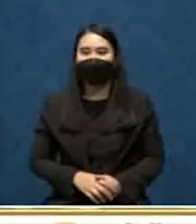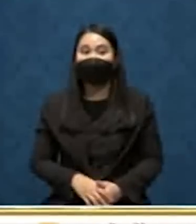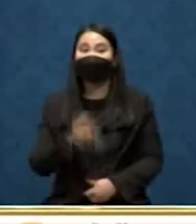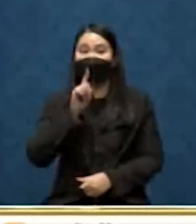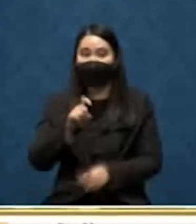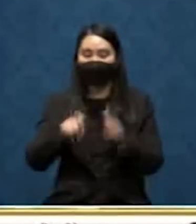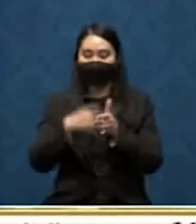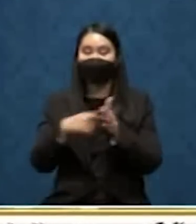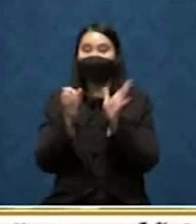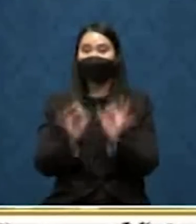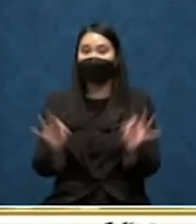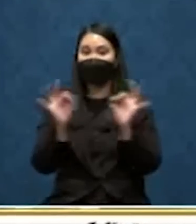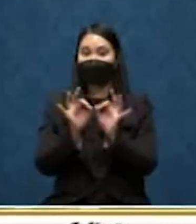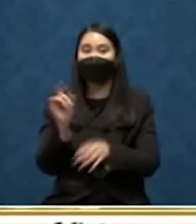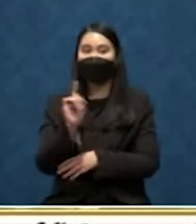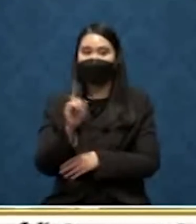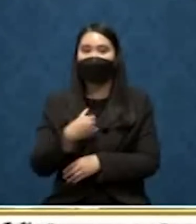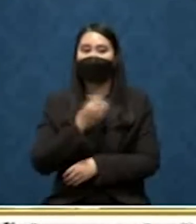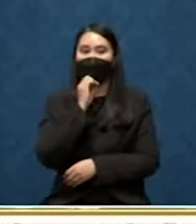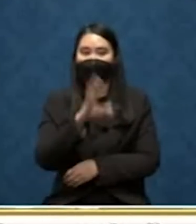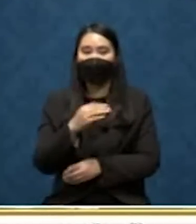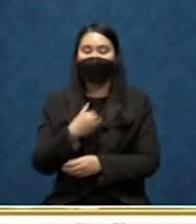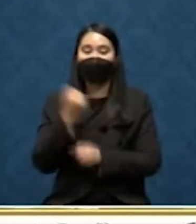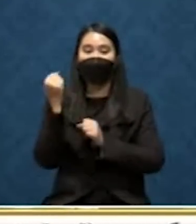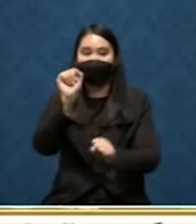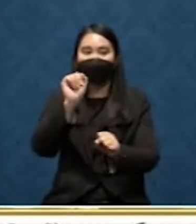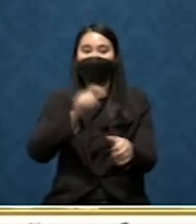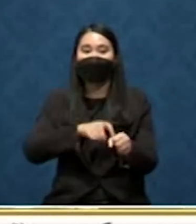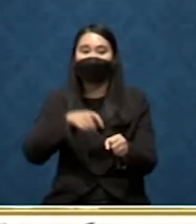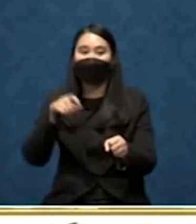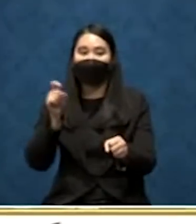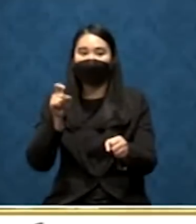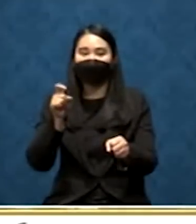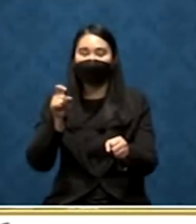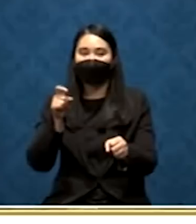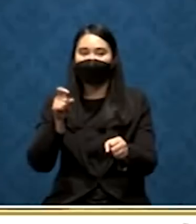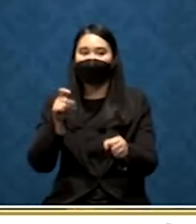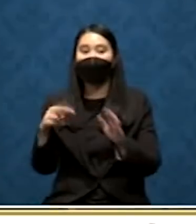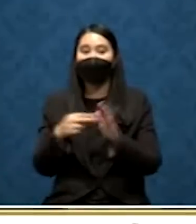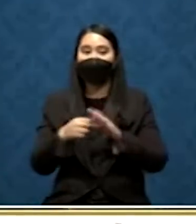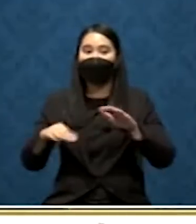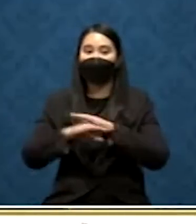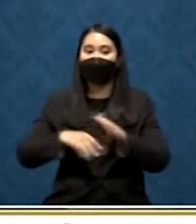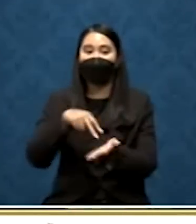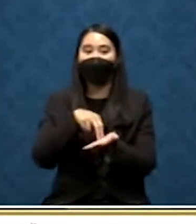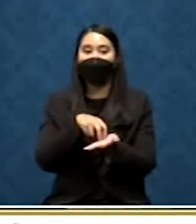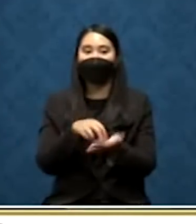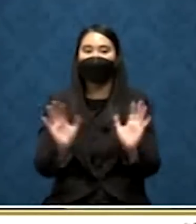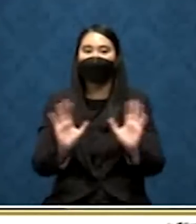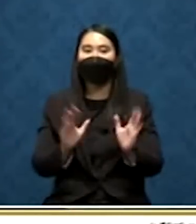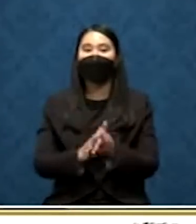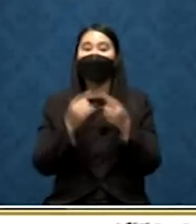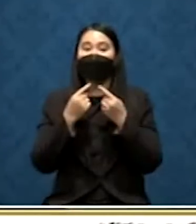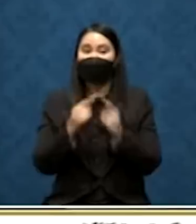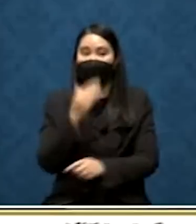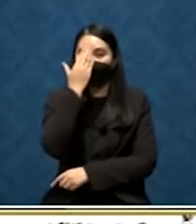วเหตุผลที่อ้างจรงๆ ในการถอนหมายจบสอวอออ่างไม่หกฐานอ่อนครับแต